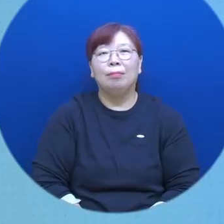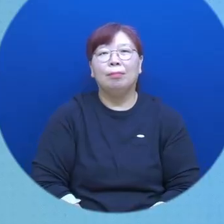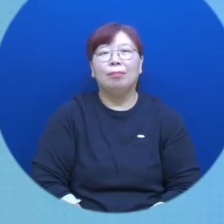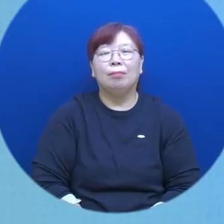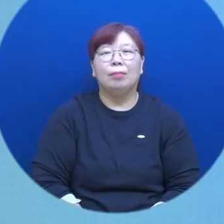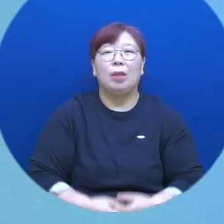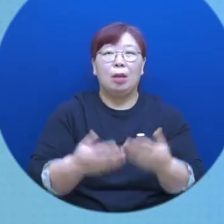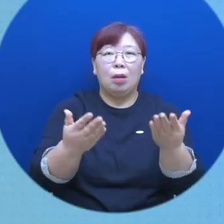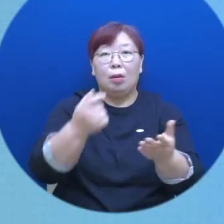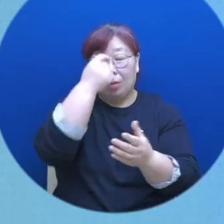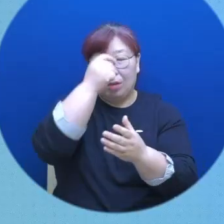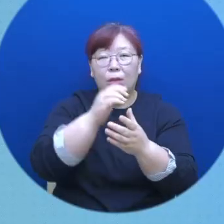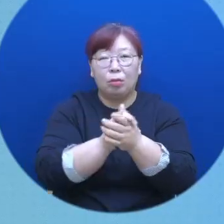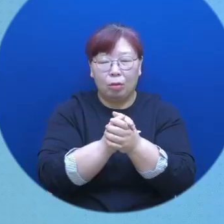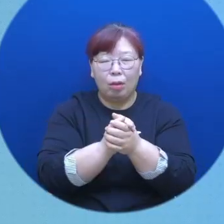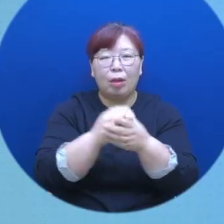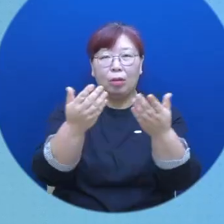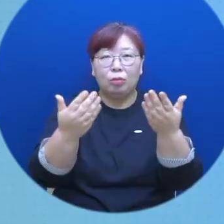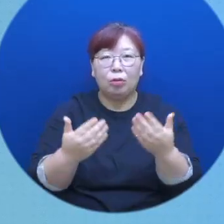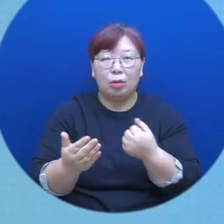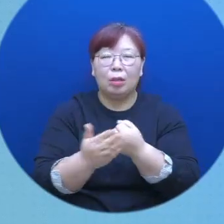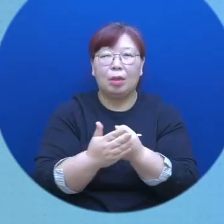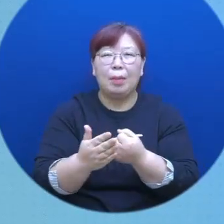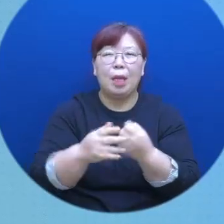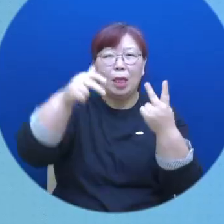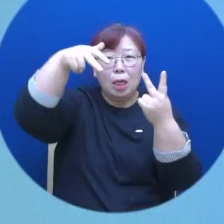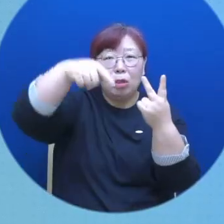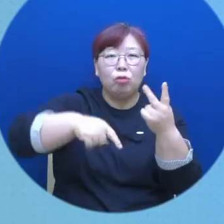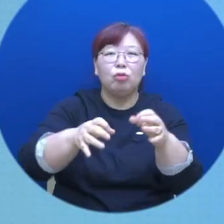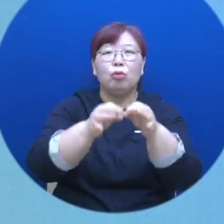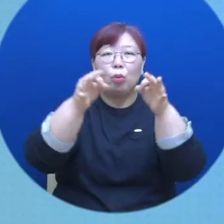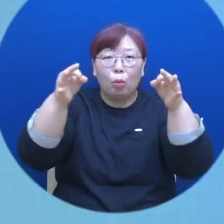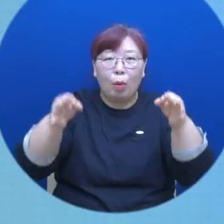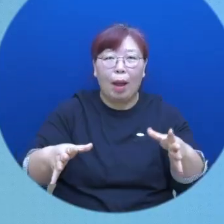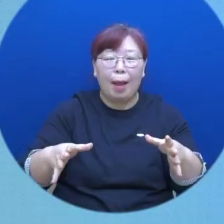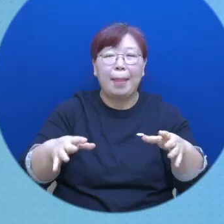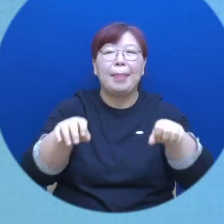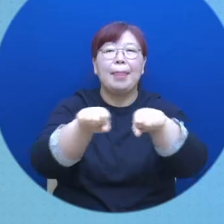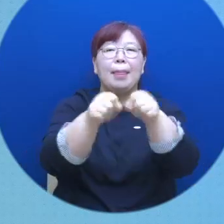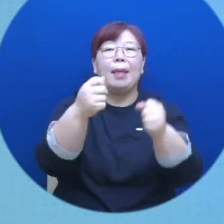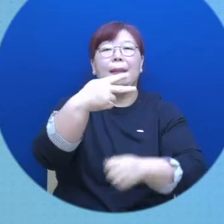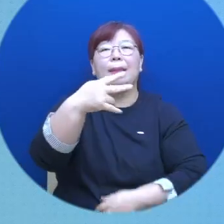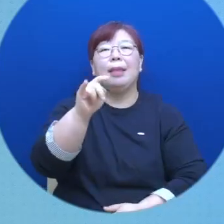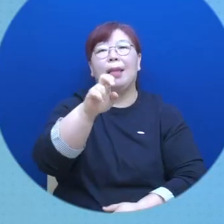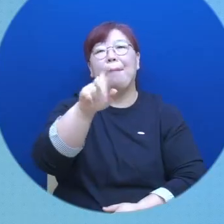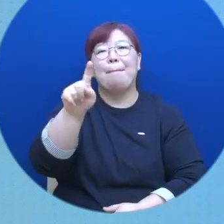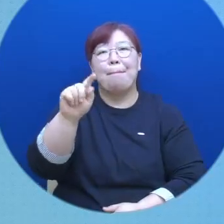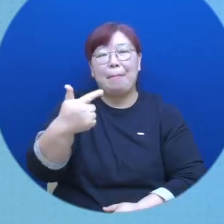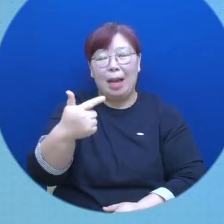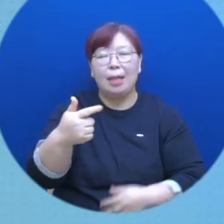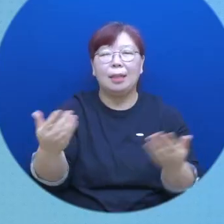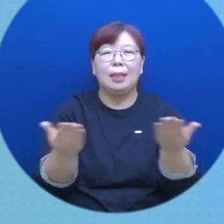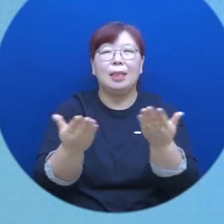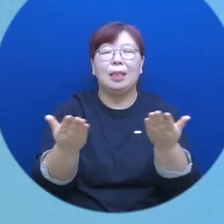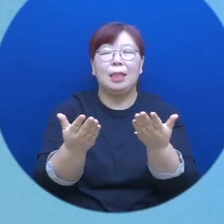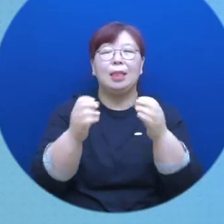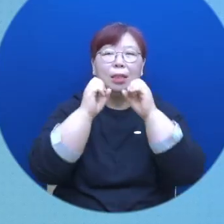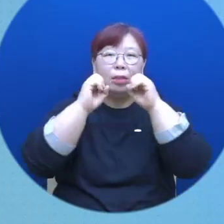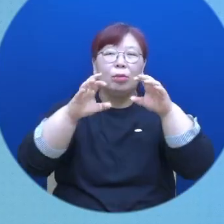여러분들이 기도해 주셔서 2주간 동안 대만 사역을 잘 마치고 돌아왔습니다.